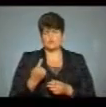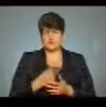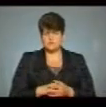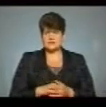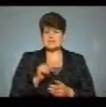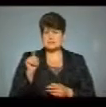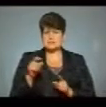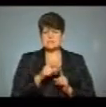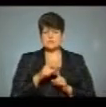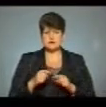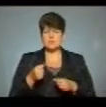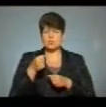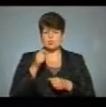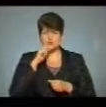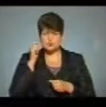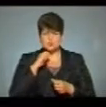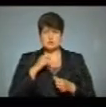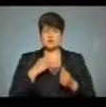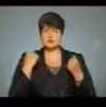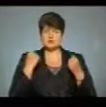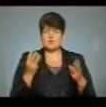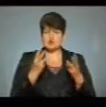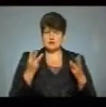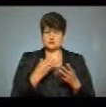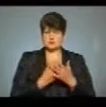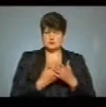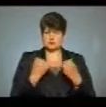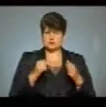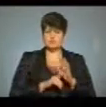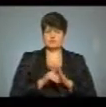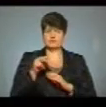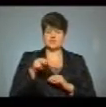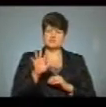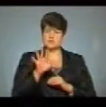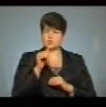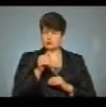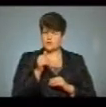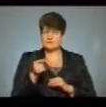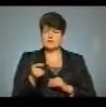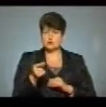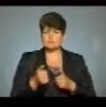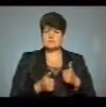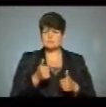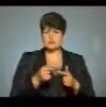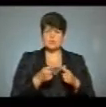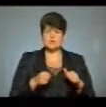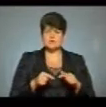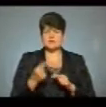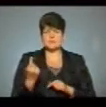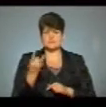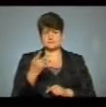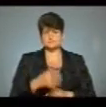За її словами, Кубок України з пожежно-прикладного спорту стартував у 2005 році. В Тернополі змагання організували